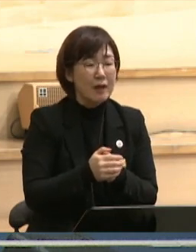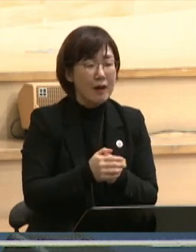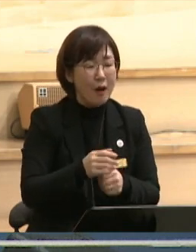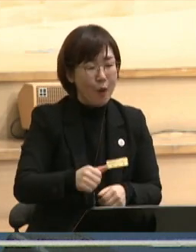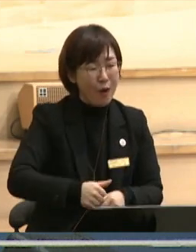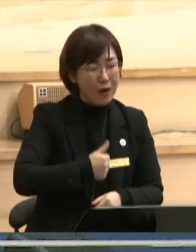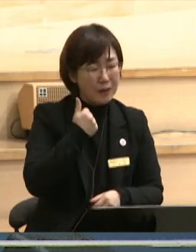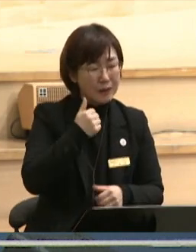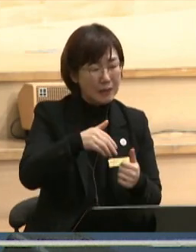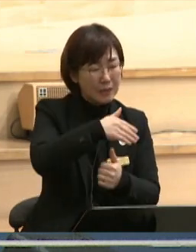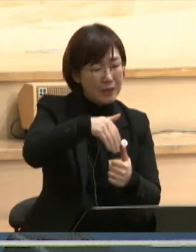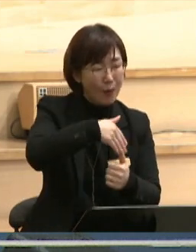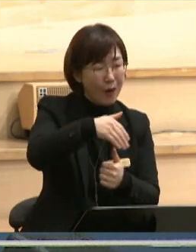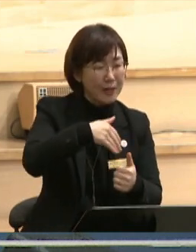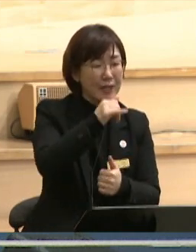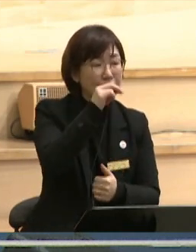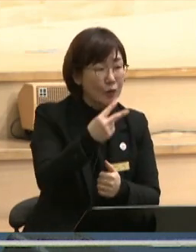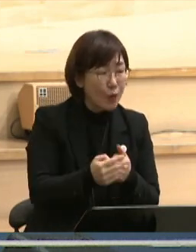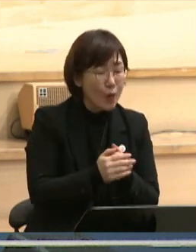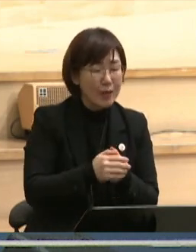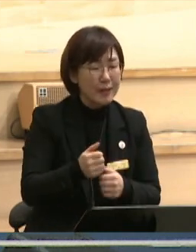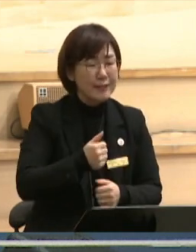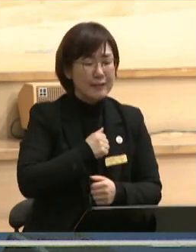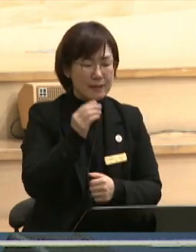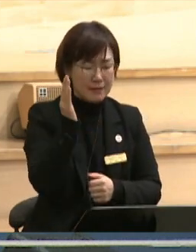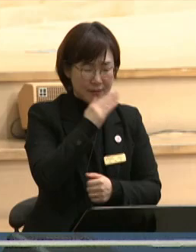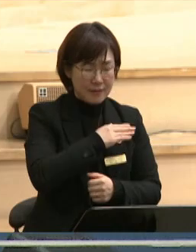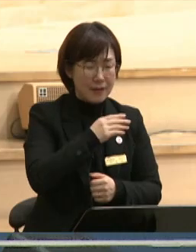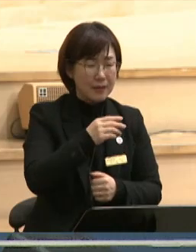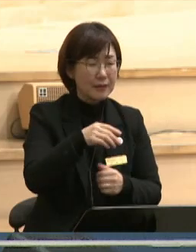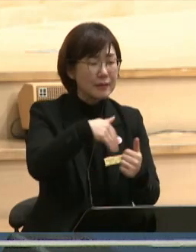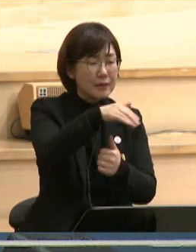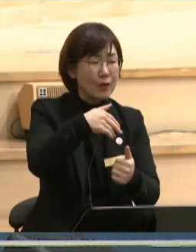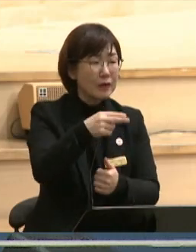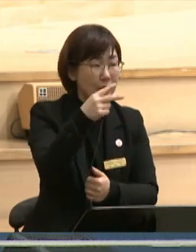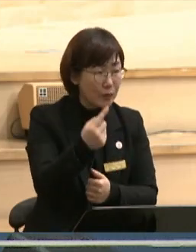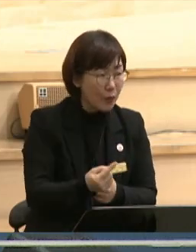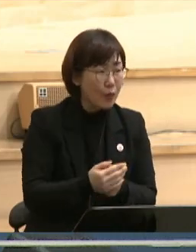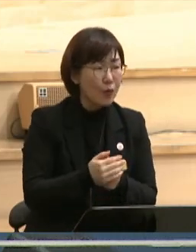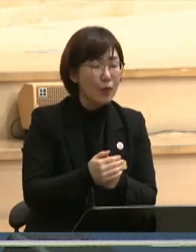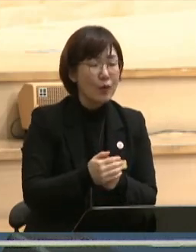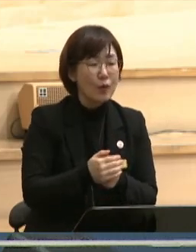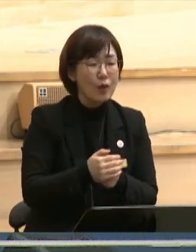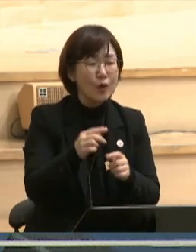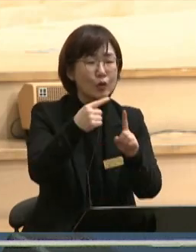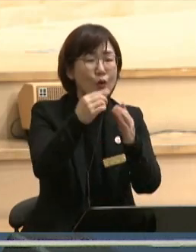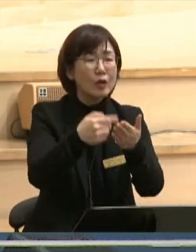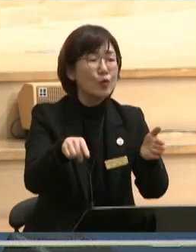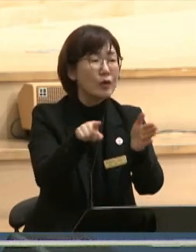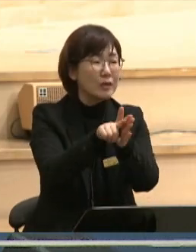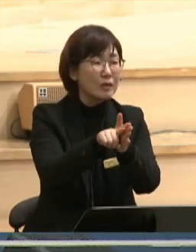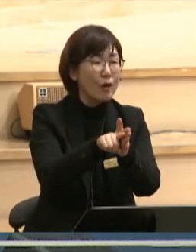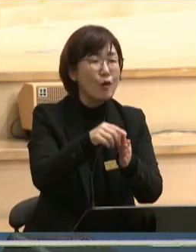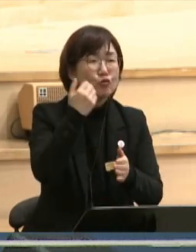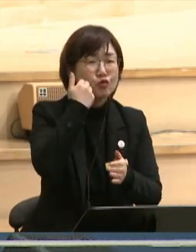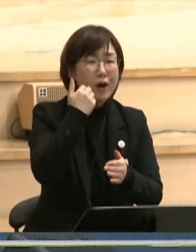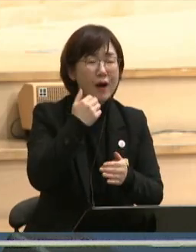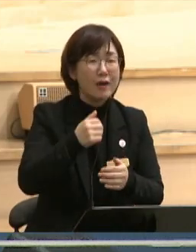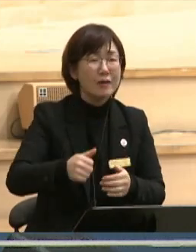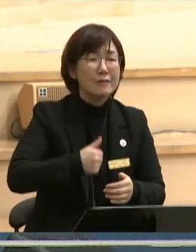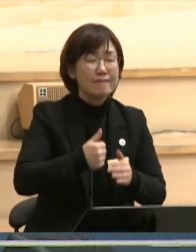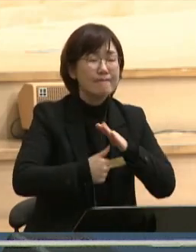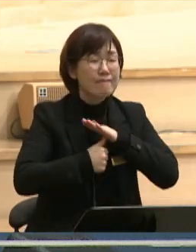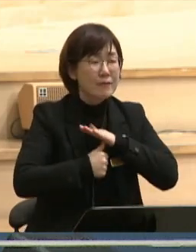화가 나는 상황 자존심이 상하는 상황에도 누가 교회를 위해서 성을 내지